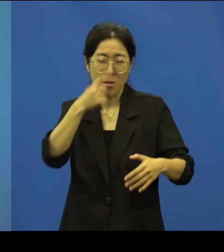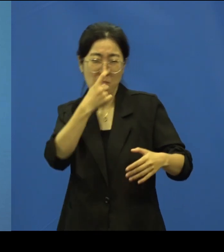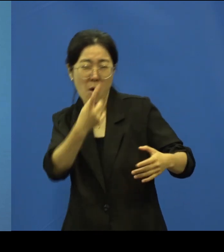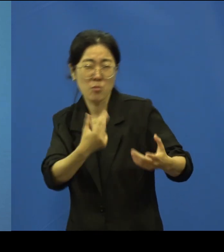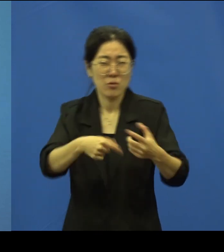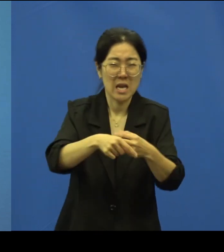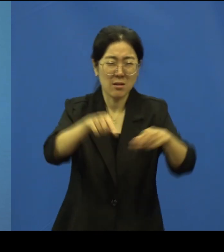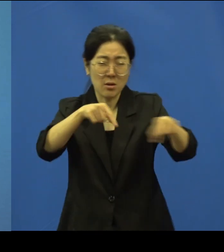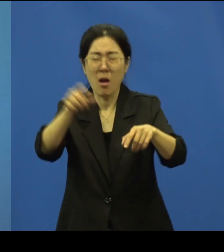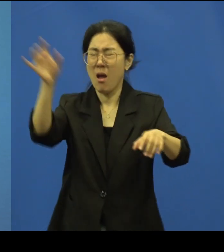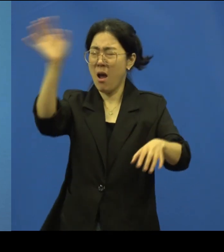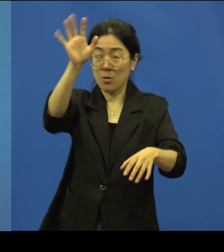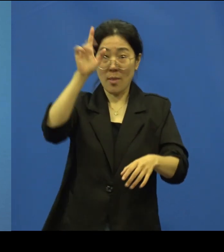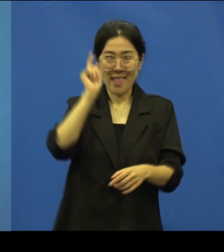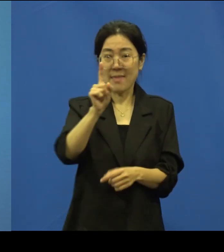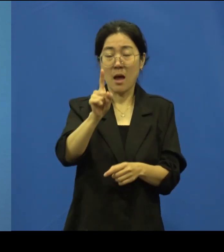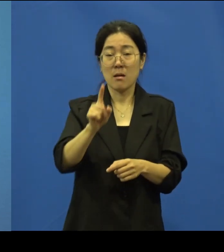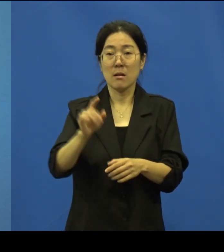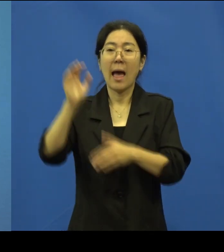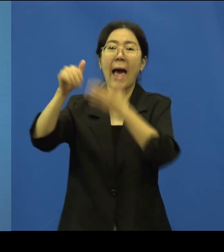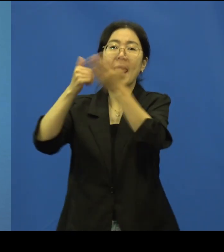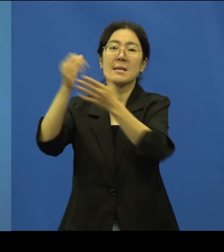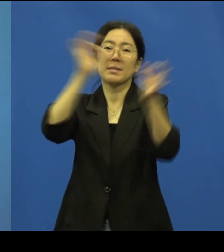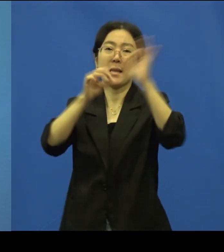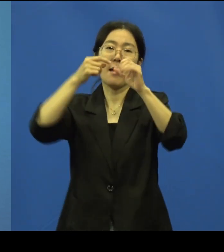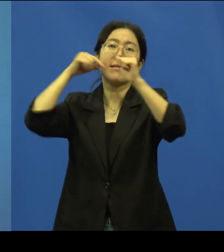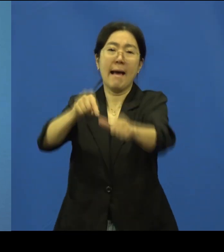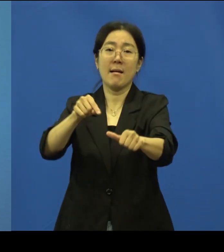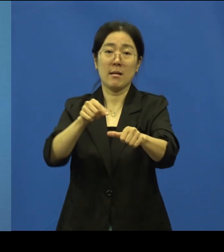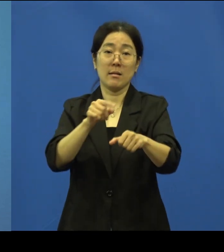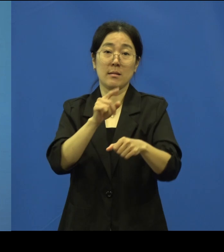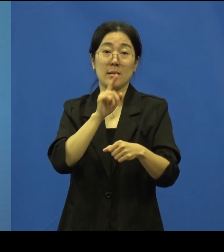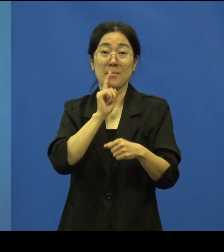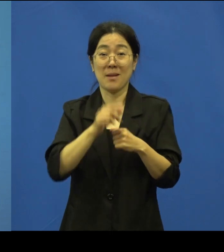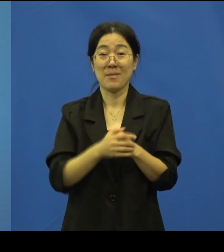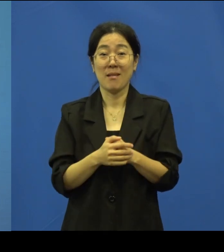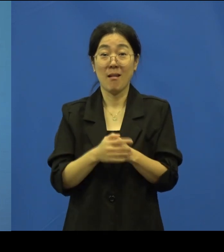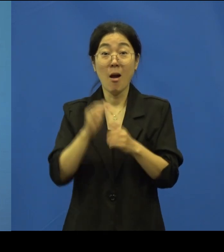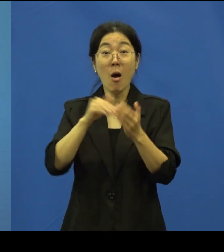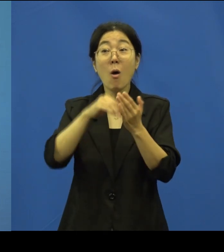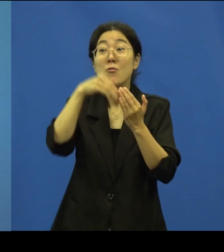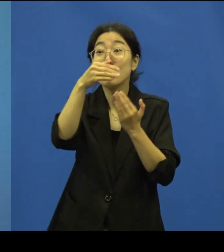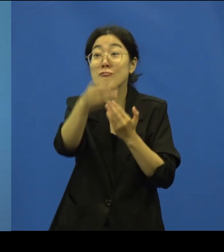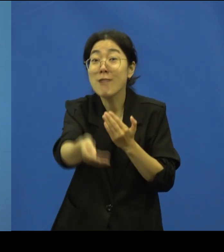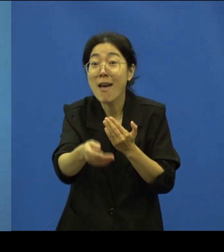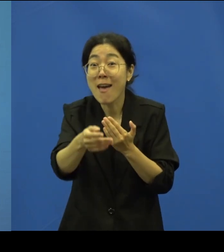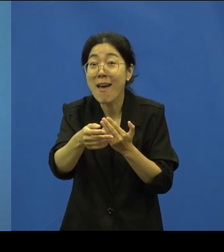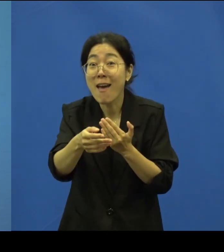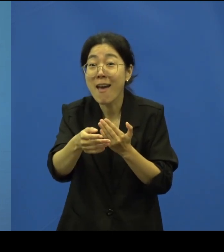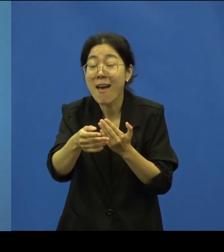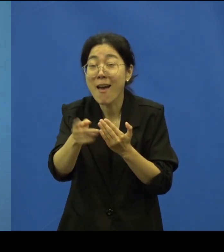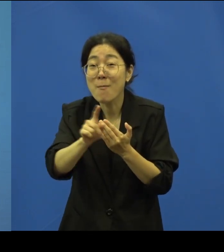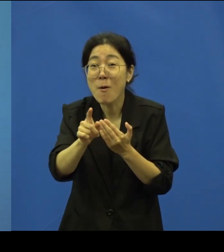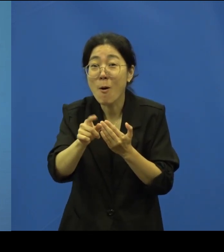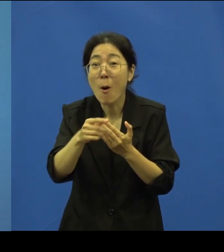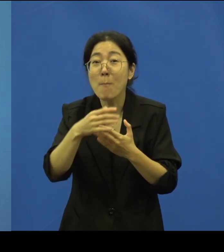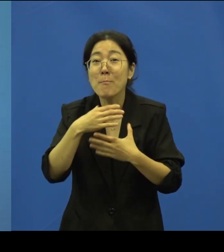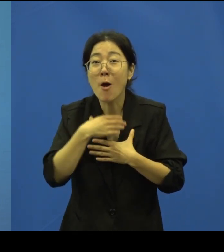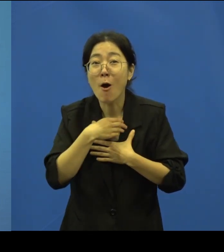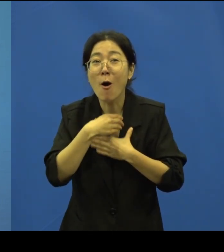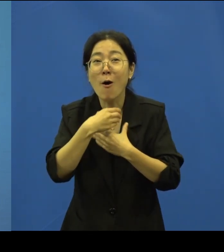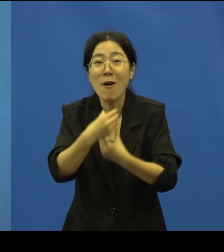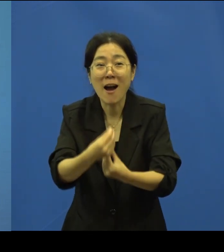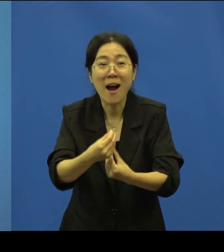사이에 평안이라고 하는 단어가 5번이 나옵니다. 그리고 아사왕 5년부터